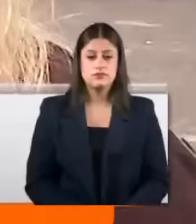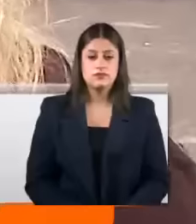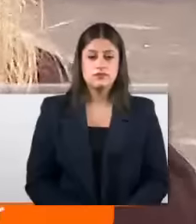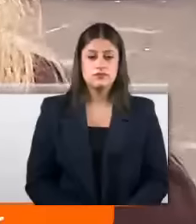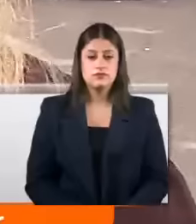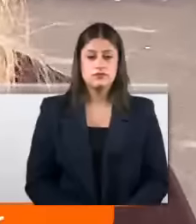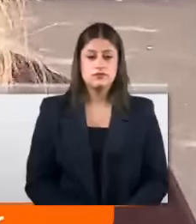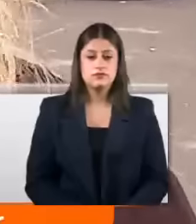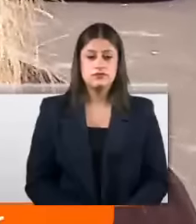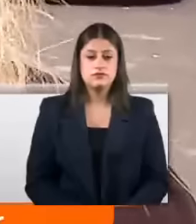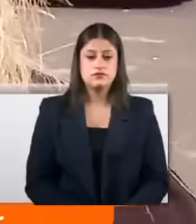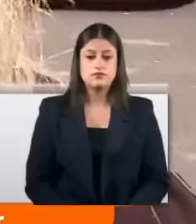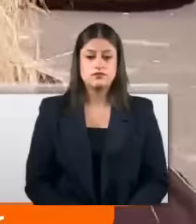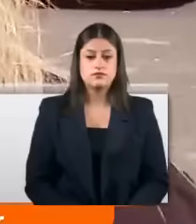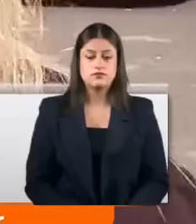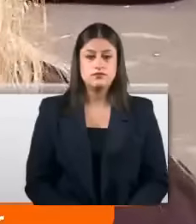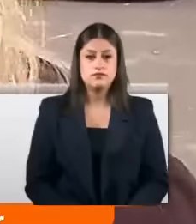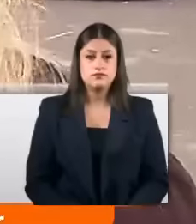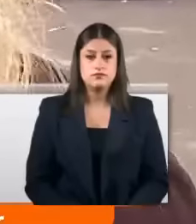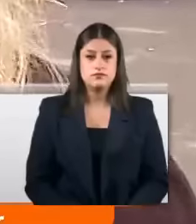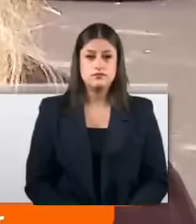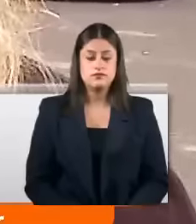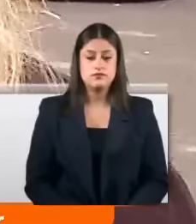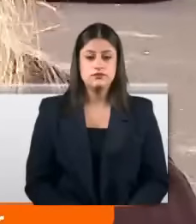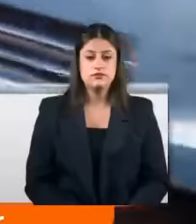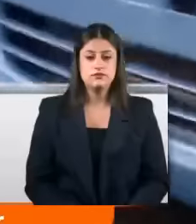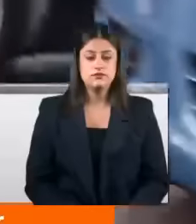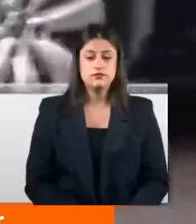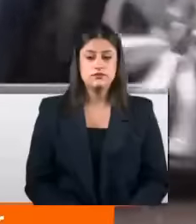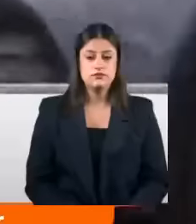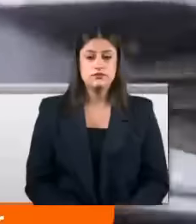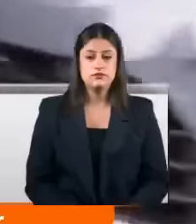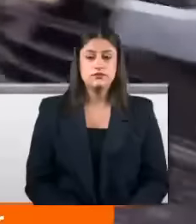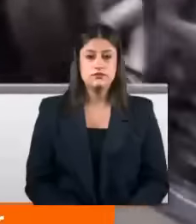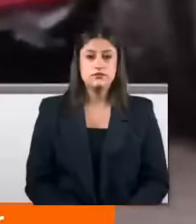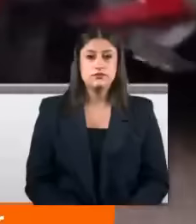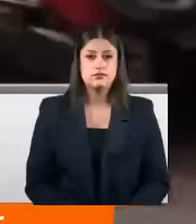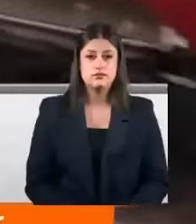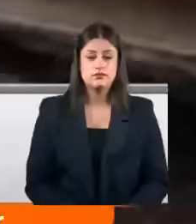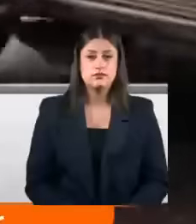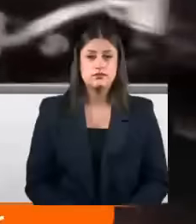$2 milyonluk bir arabada örnek veriyorum. 400 bin liraya kadar bir indirim olabilirken...